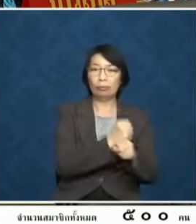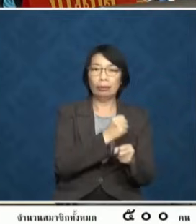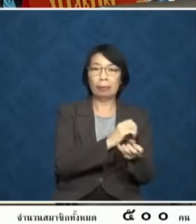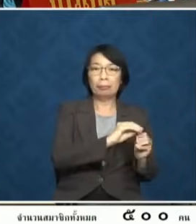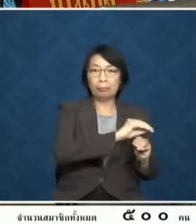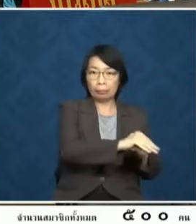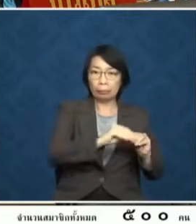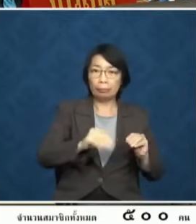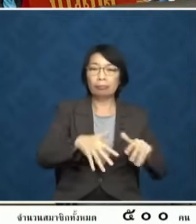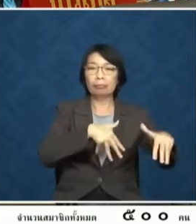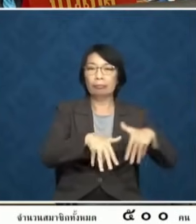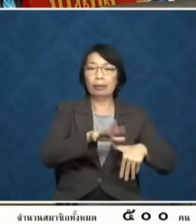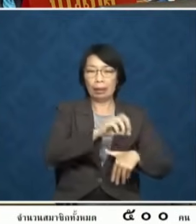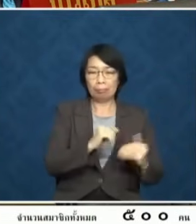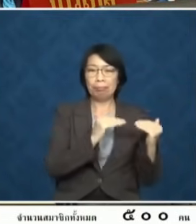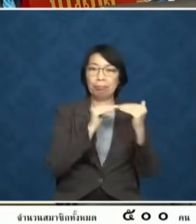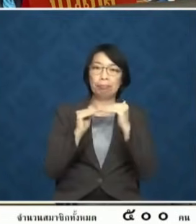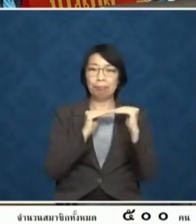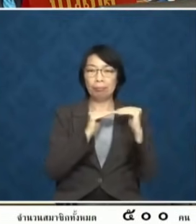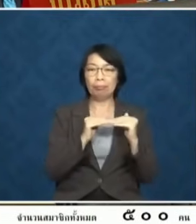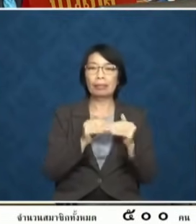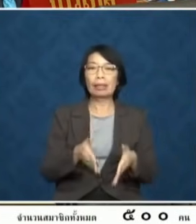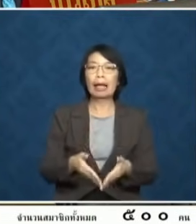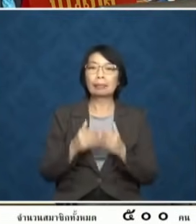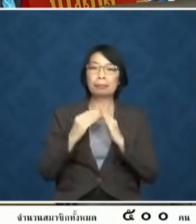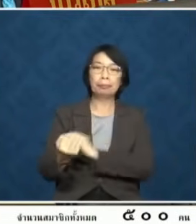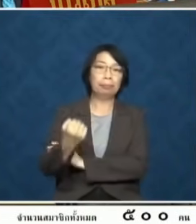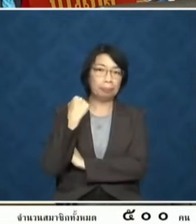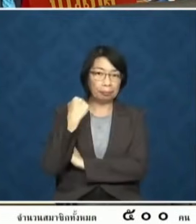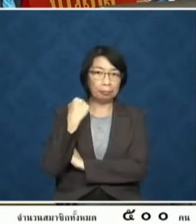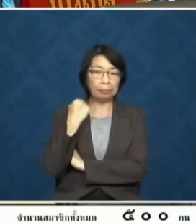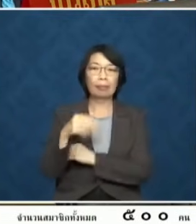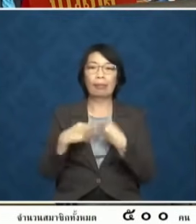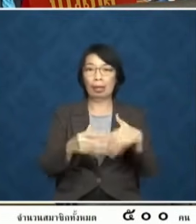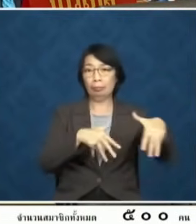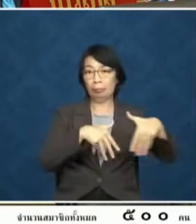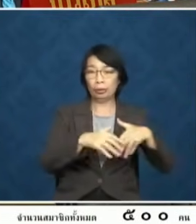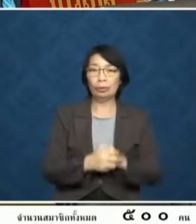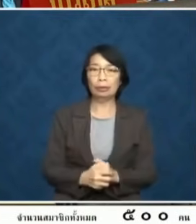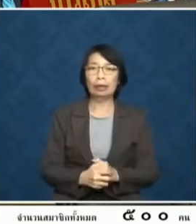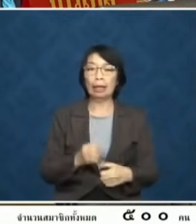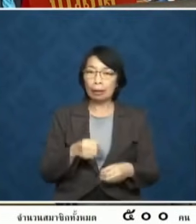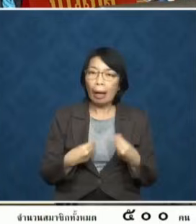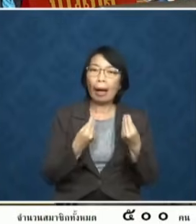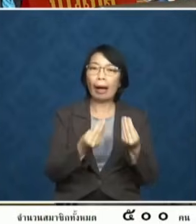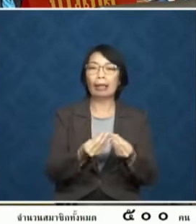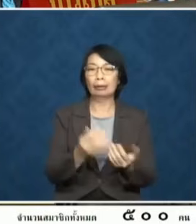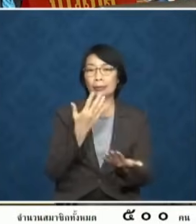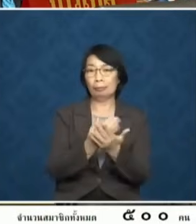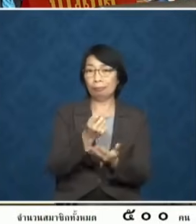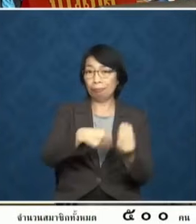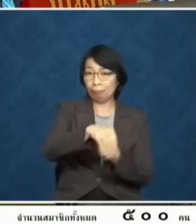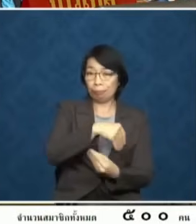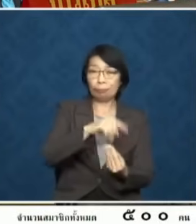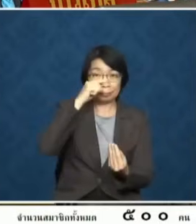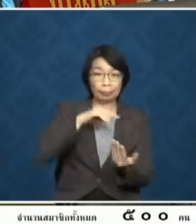ทรัพยากรให้กับประชาชนอย่างเป็นธรรมเพื่อสร้างความมั่นคงค่ะให้กับประชาชนสร้างความมั่นคงให้กับเศรษฐกิจ